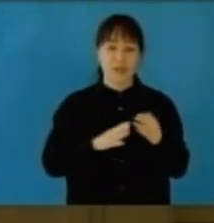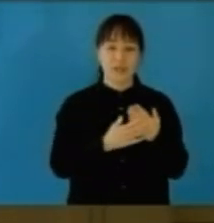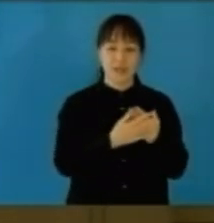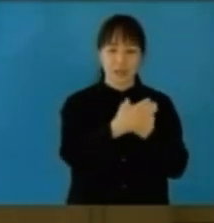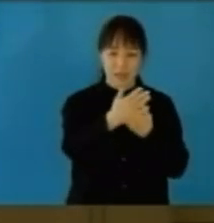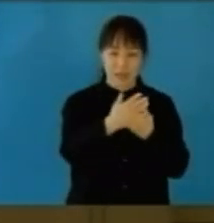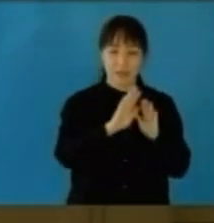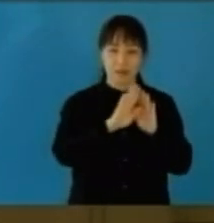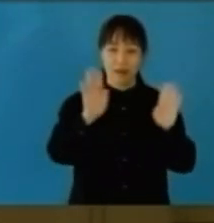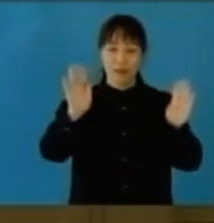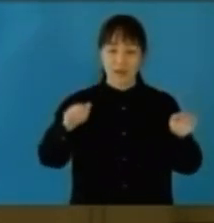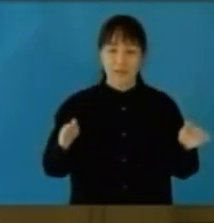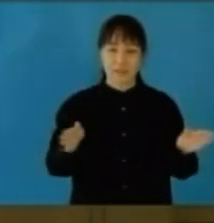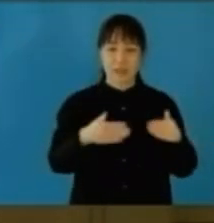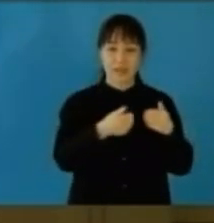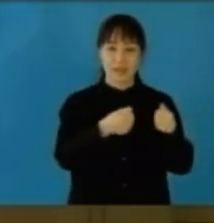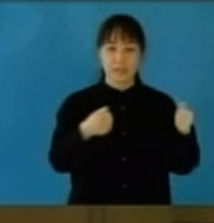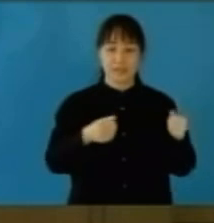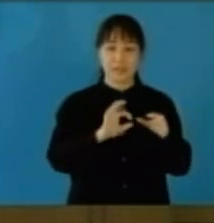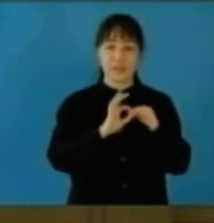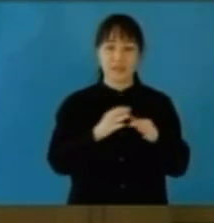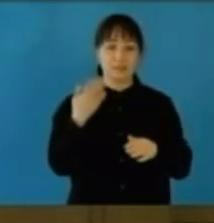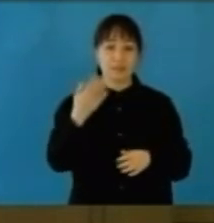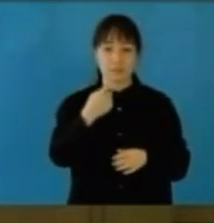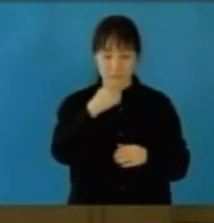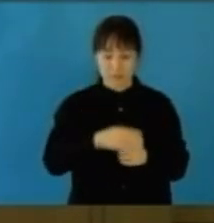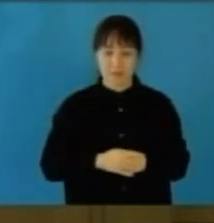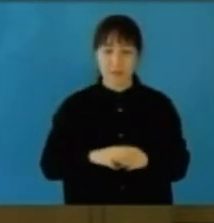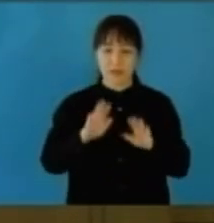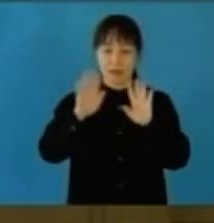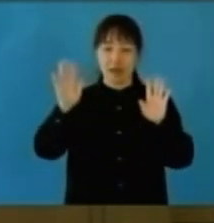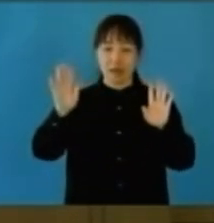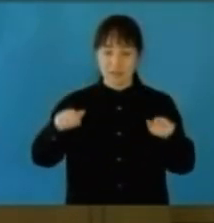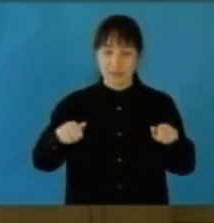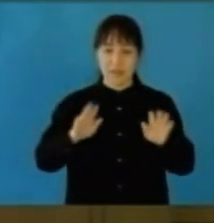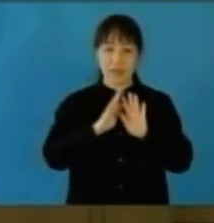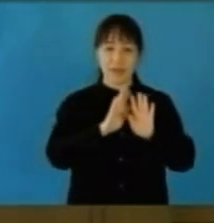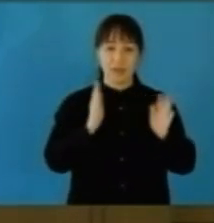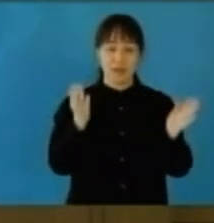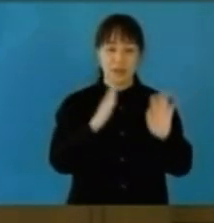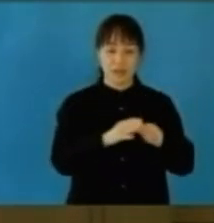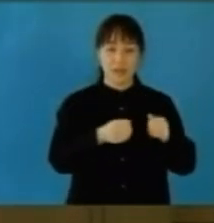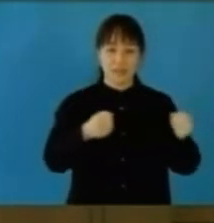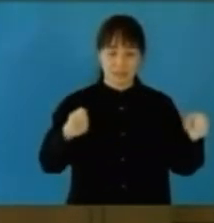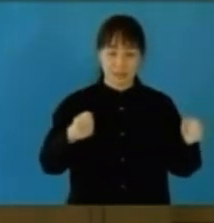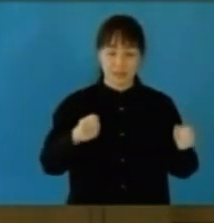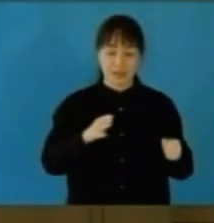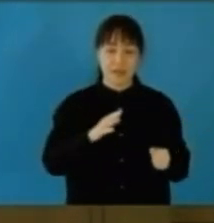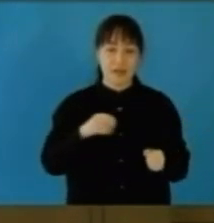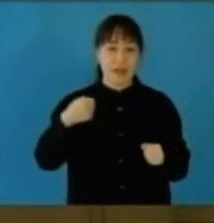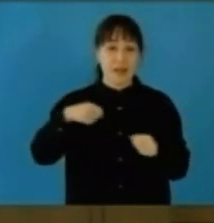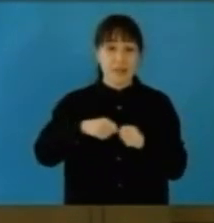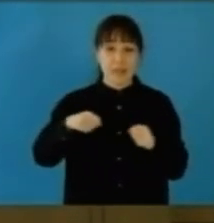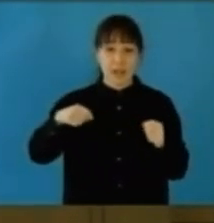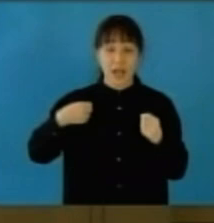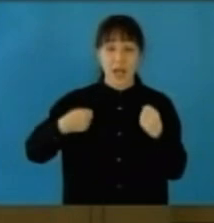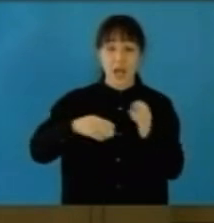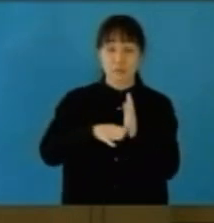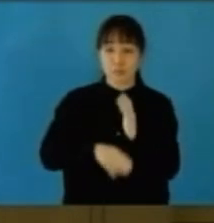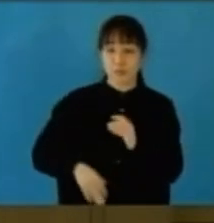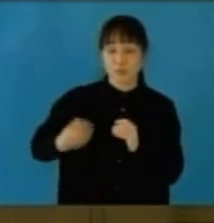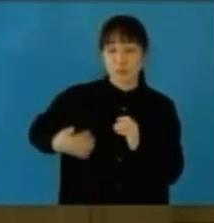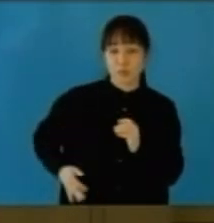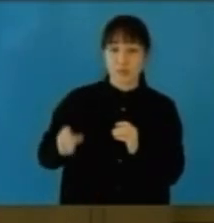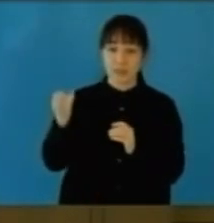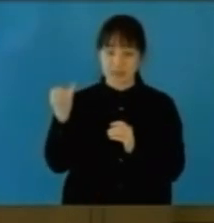的にお伺いいたします。鹿児島国体、開会式、閉会式に、本県出身の長渕剛さん、恵美俊明さんはじめ、著名人の